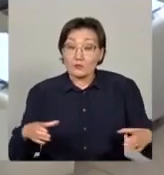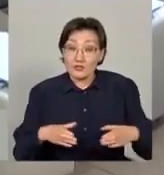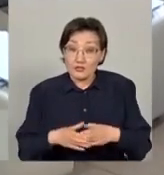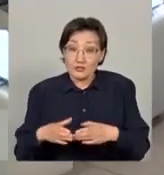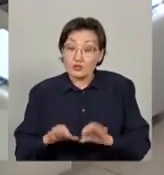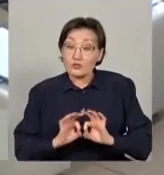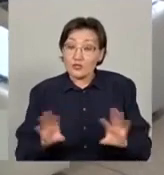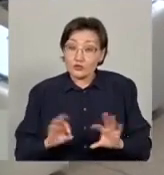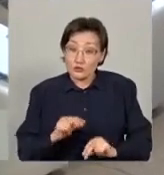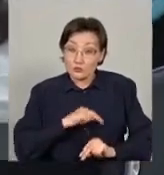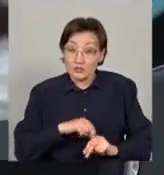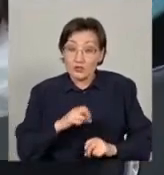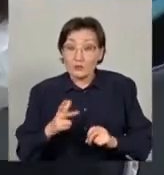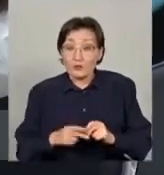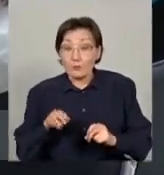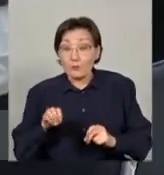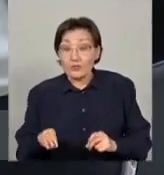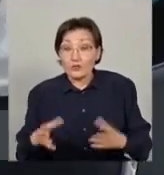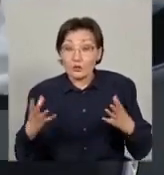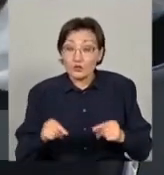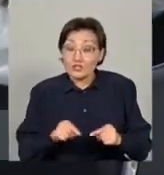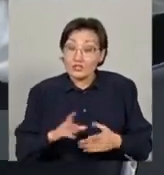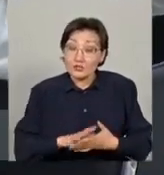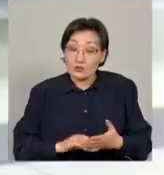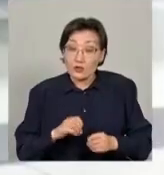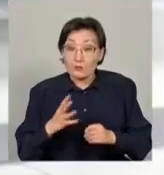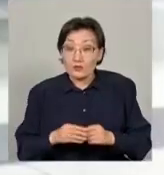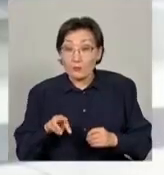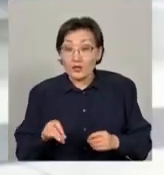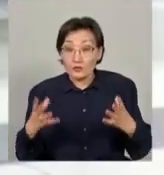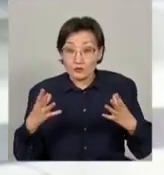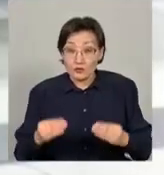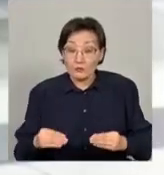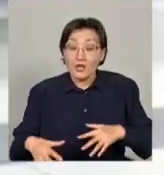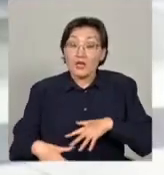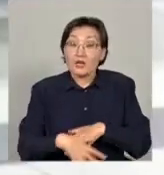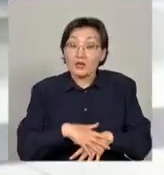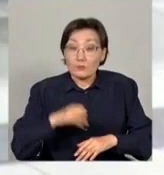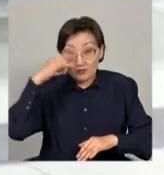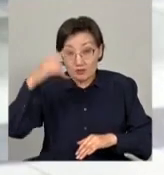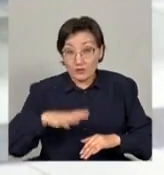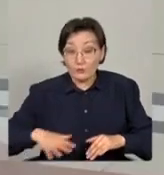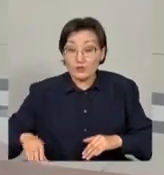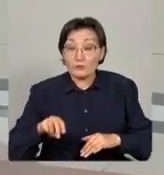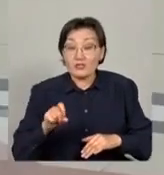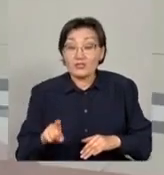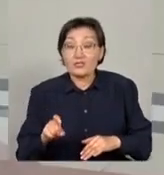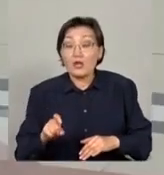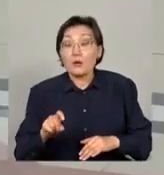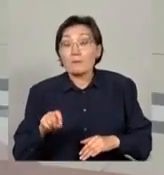партиялардың үгіт-насихат жұмыстары 18 наурызға дейін жалғасады, ал 19 наурыз күні бүкіл ел аумағында мәжіліс пен